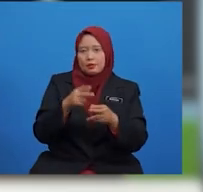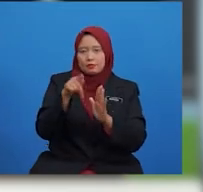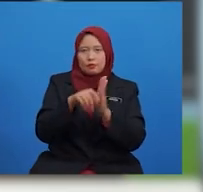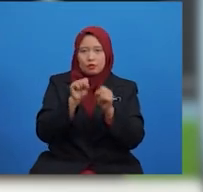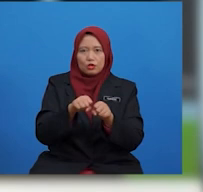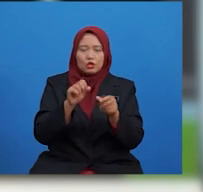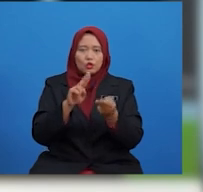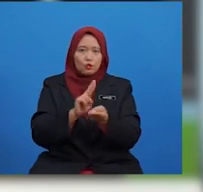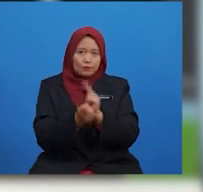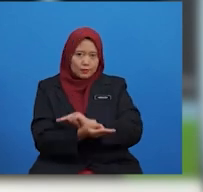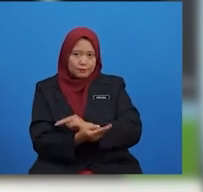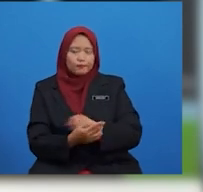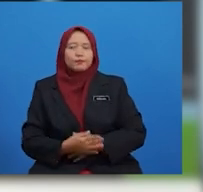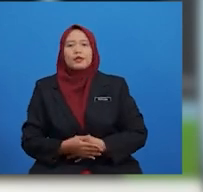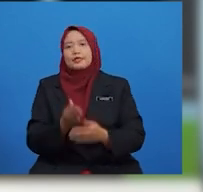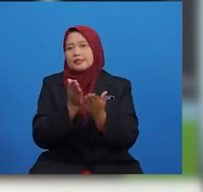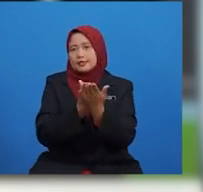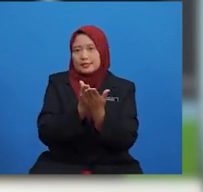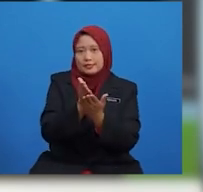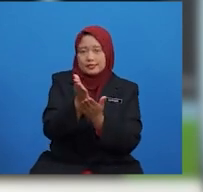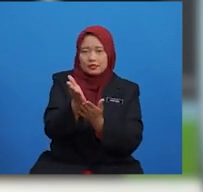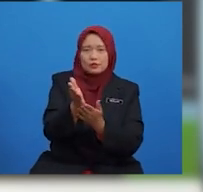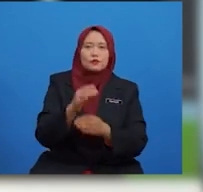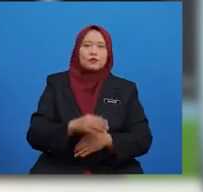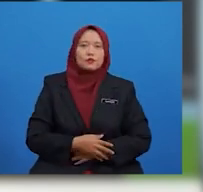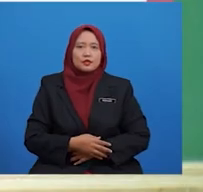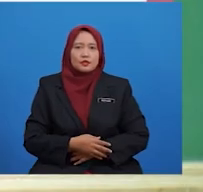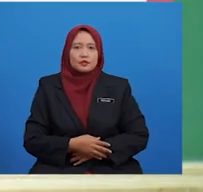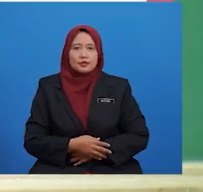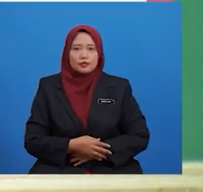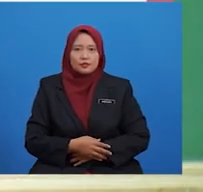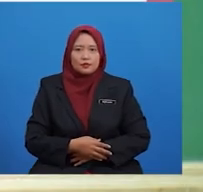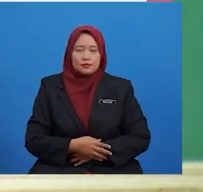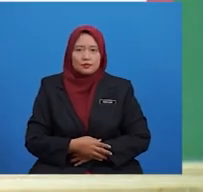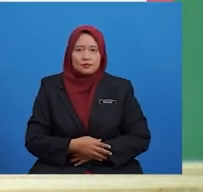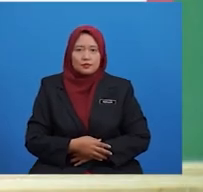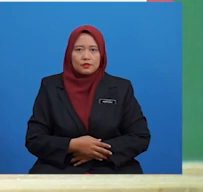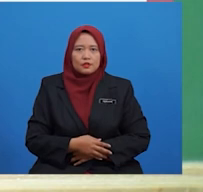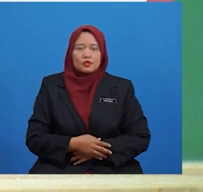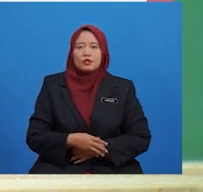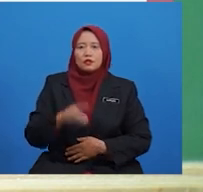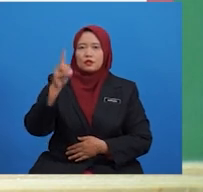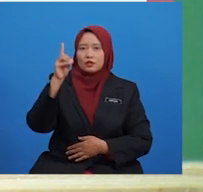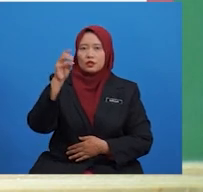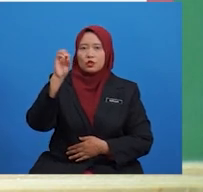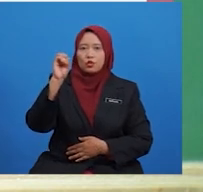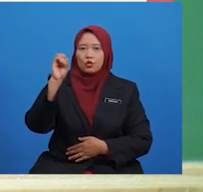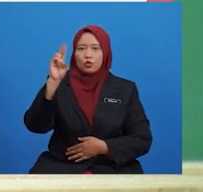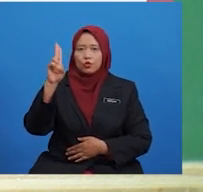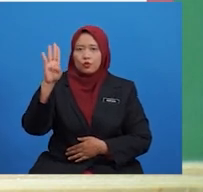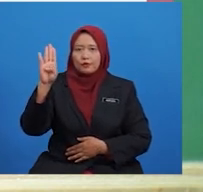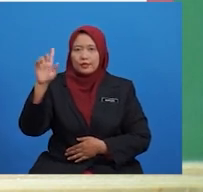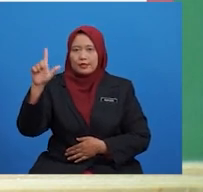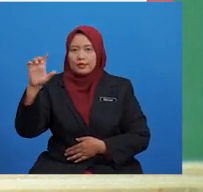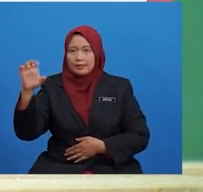Seterusnya, pengisytiharan jenis data ketiga iaitu double. Perkataan double